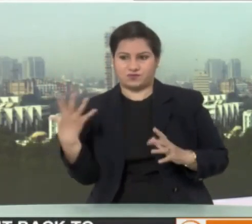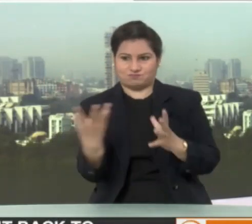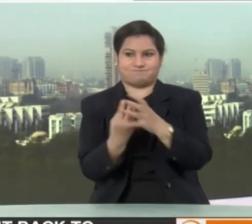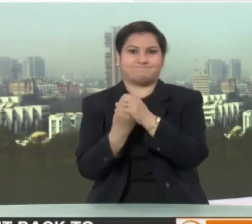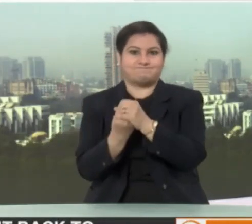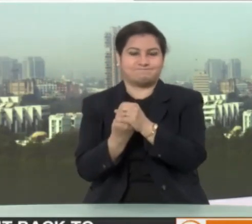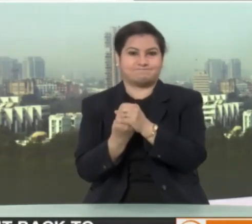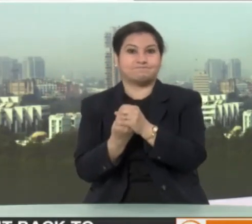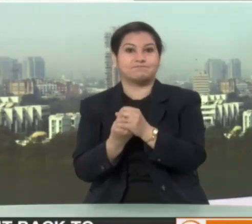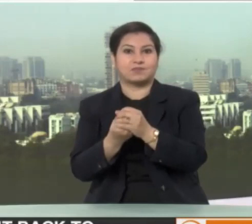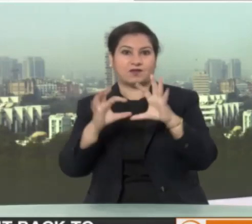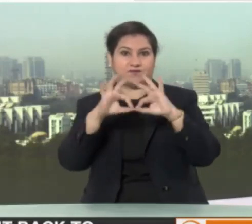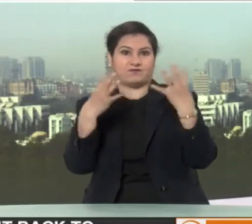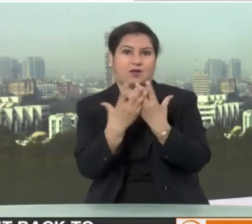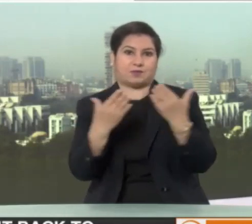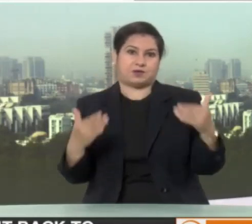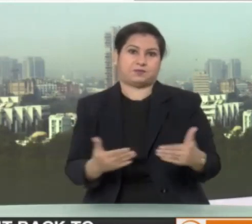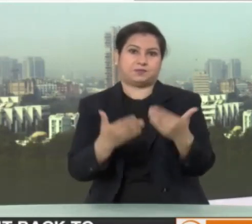their families.